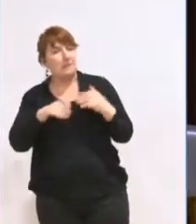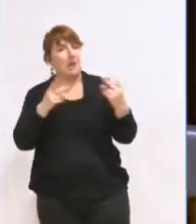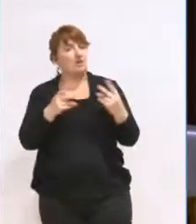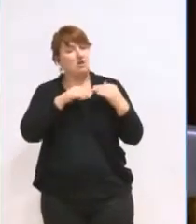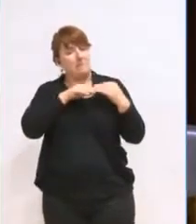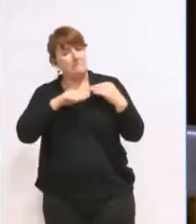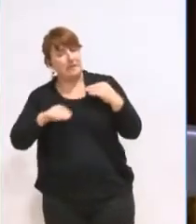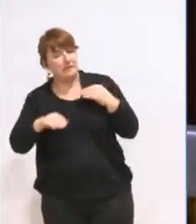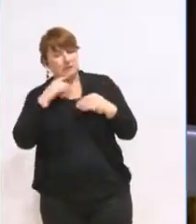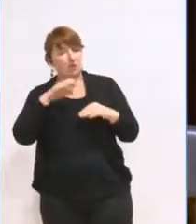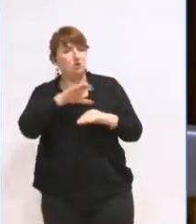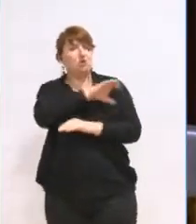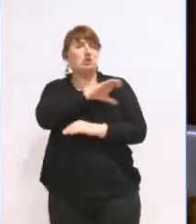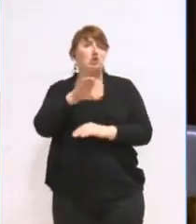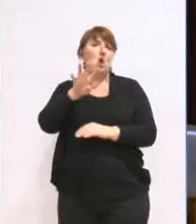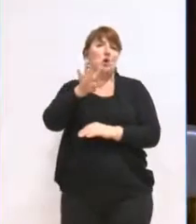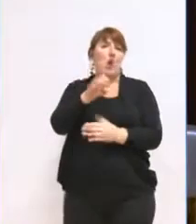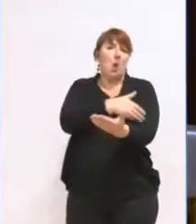d'idée de 140 millions d'euros.